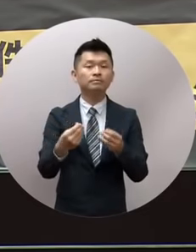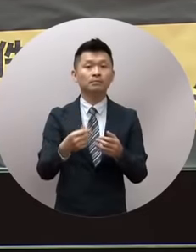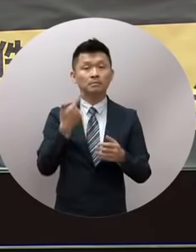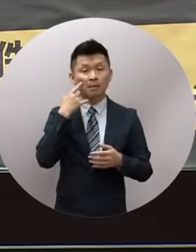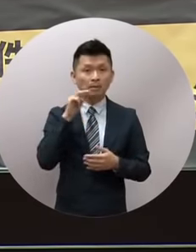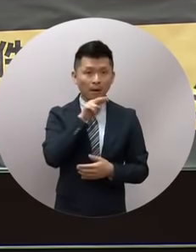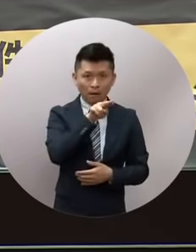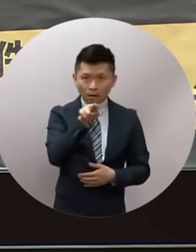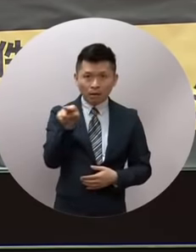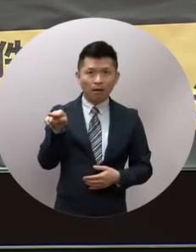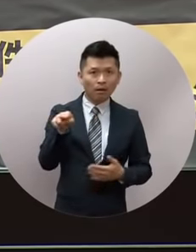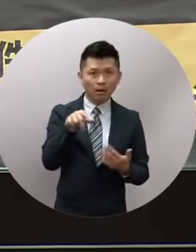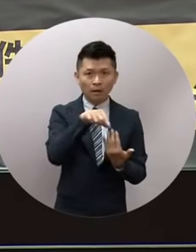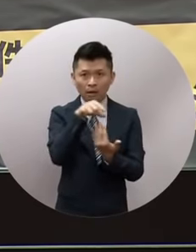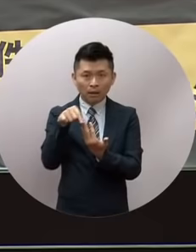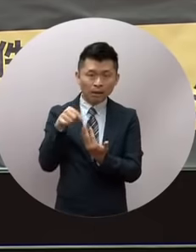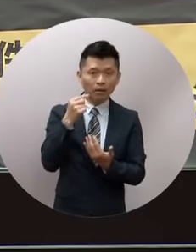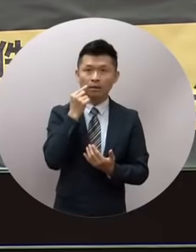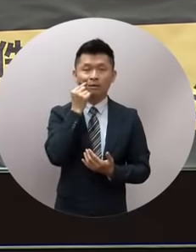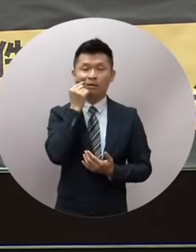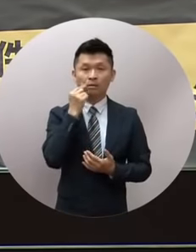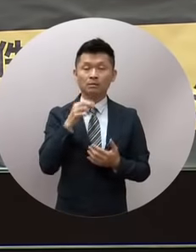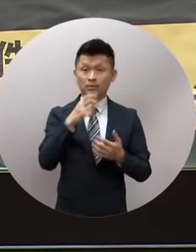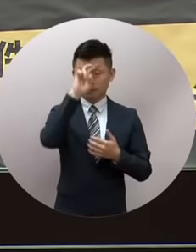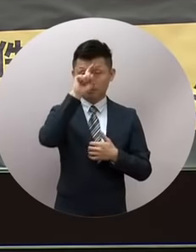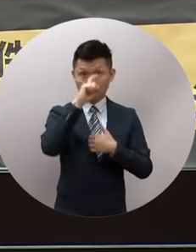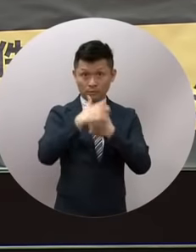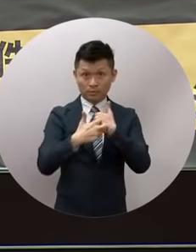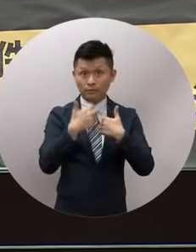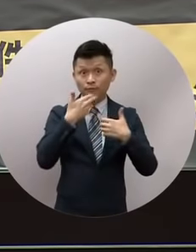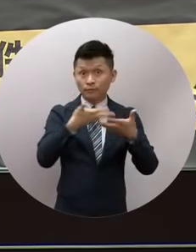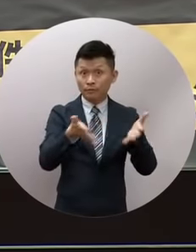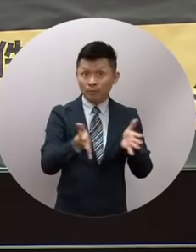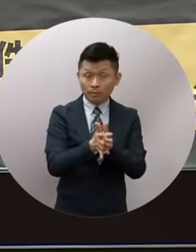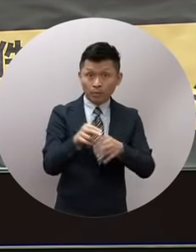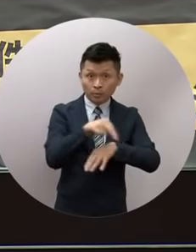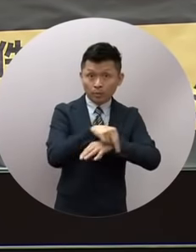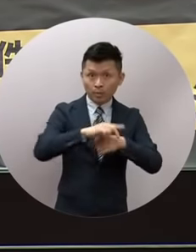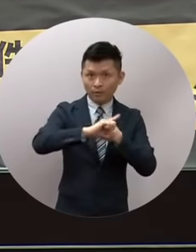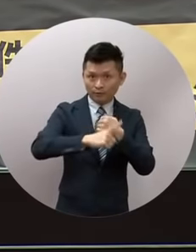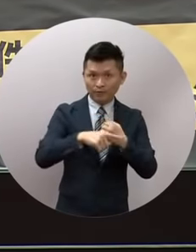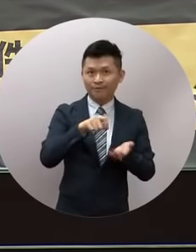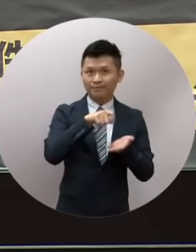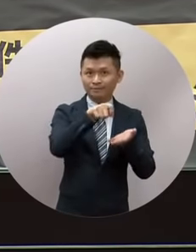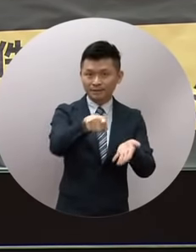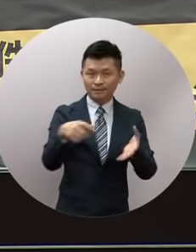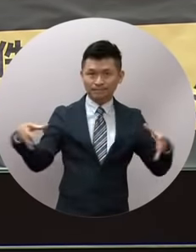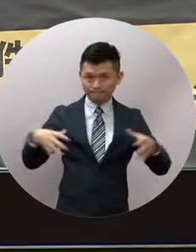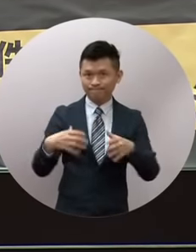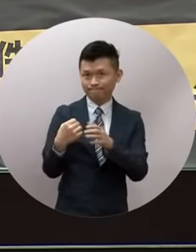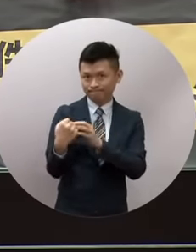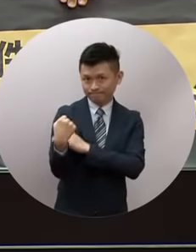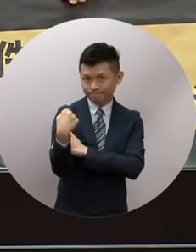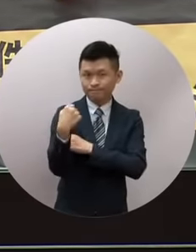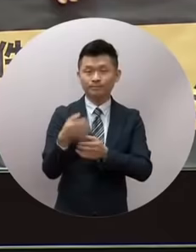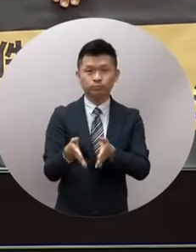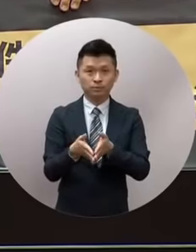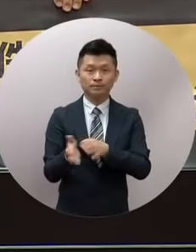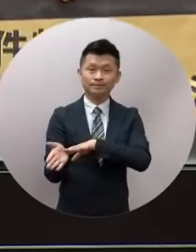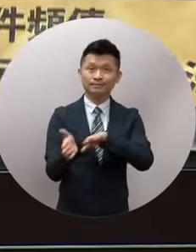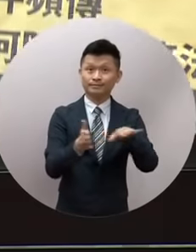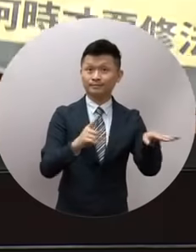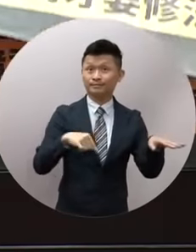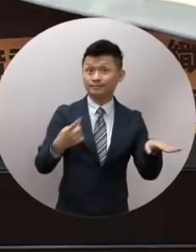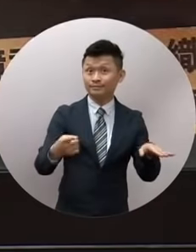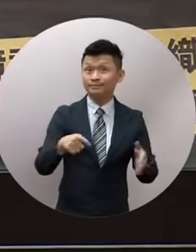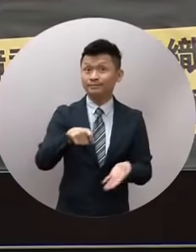不够的让家长足够清楚来做选择。所以很希望说，卫福部那边能够提出相对应的版本，我们一起来为这件事情来努力。谢谢。那接下来